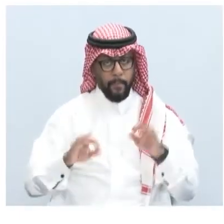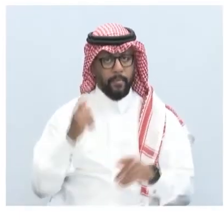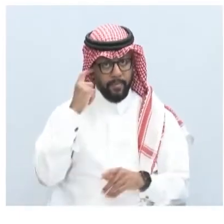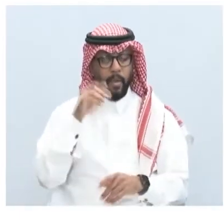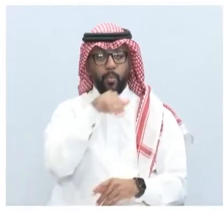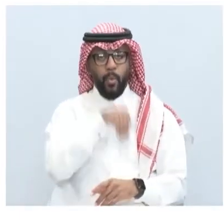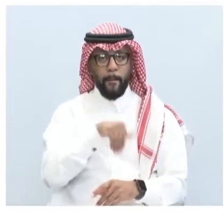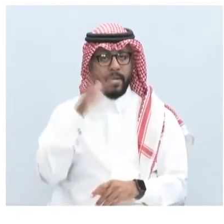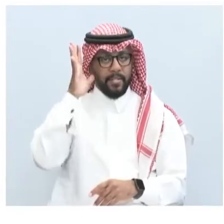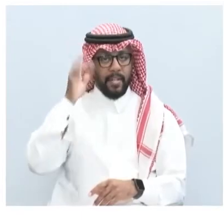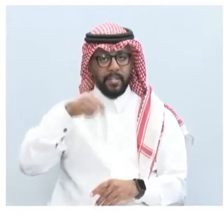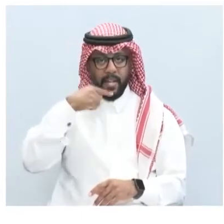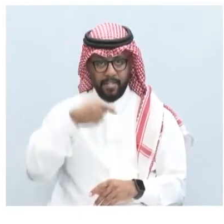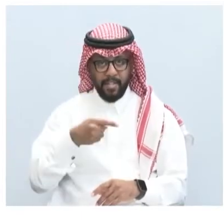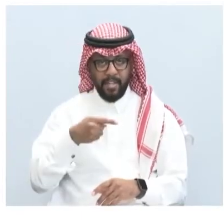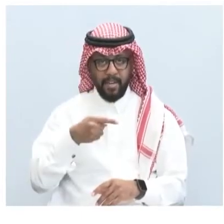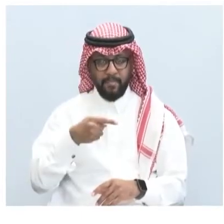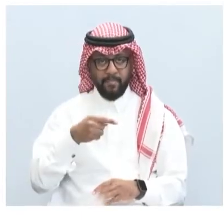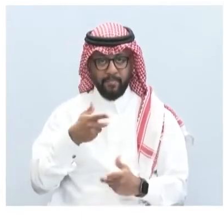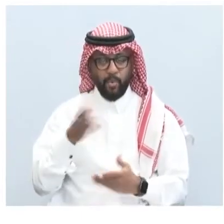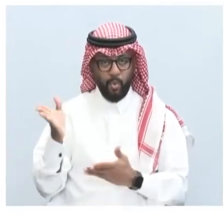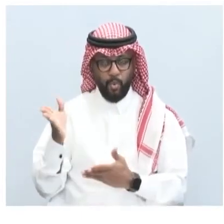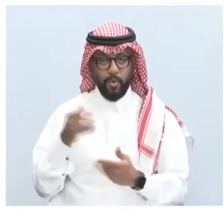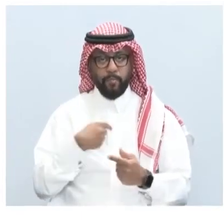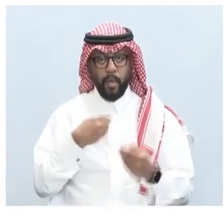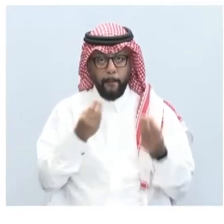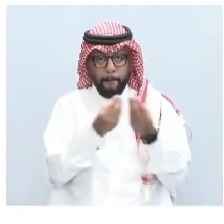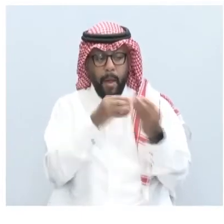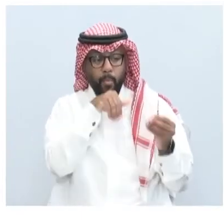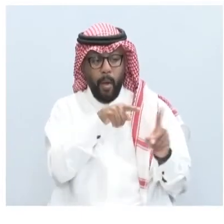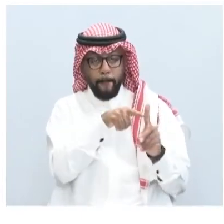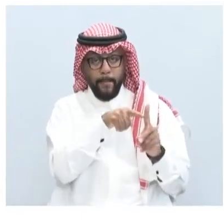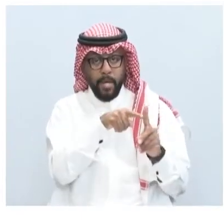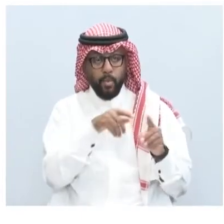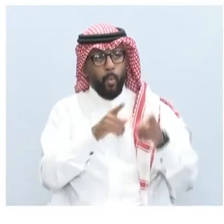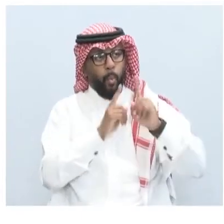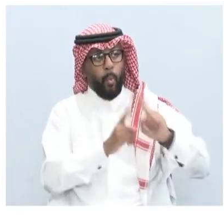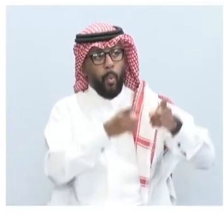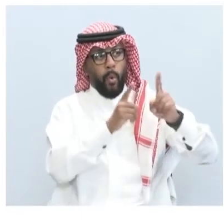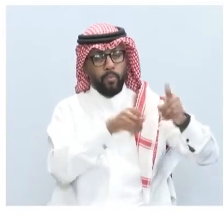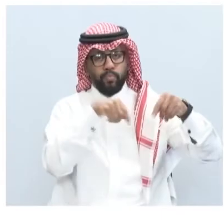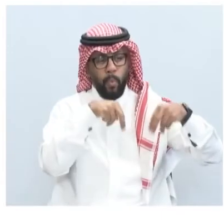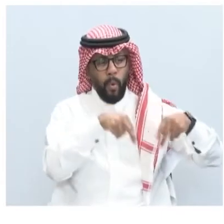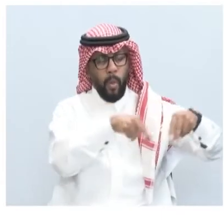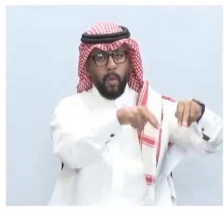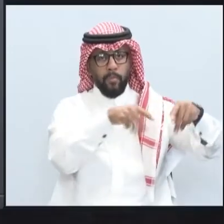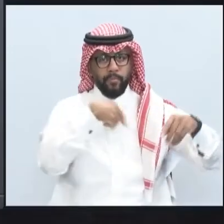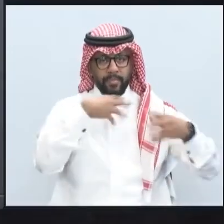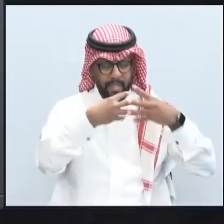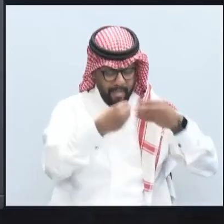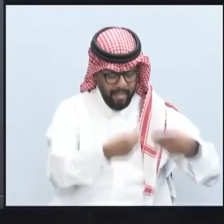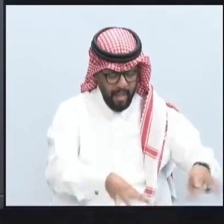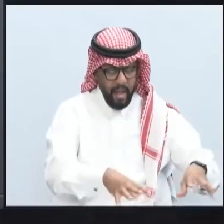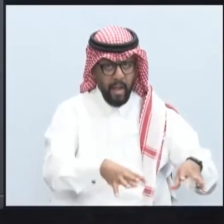قال كنت مع النبي صلى الله عليه وسلم في سفر فاهويت لانزع